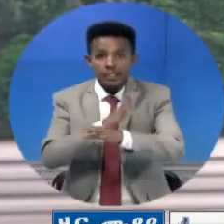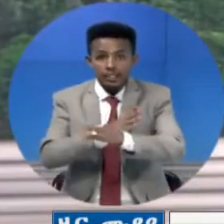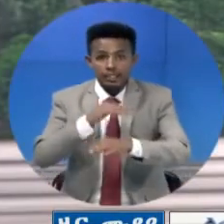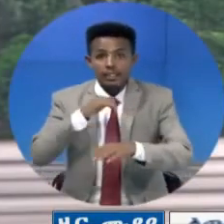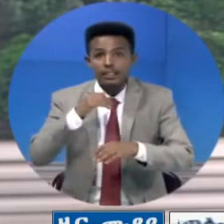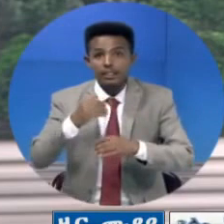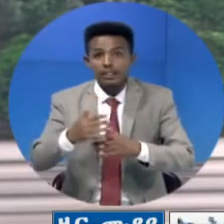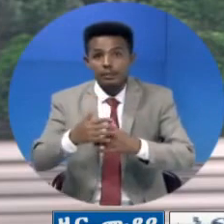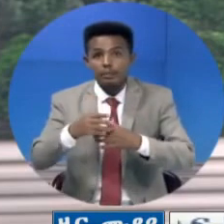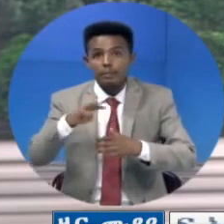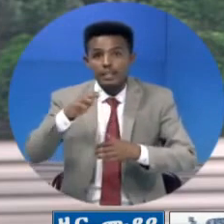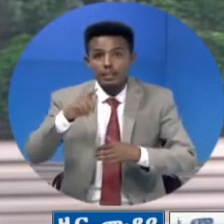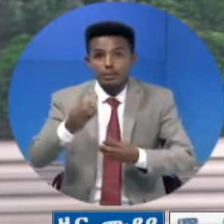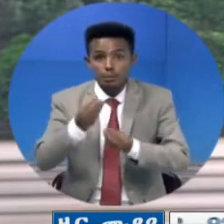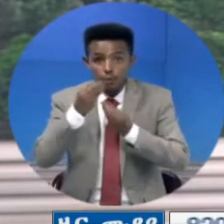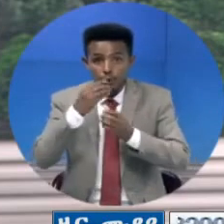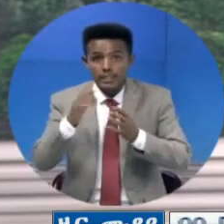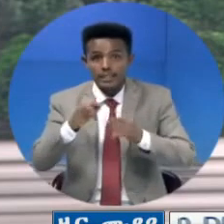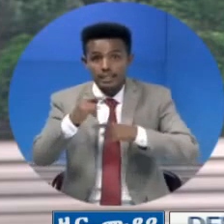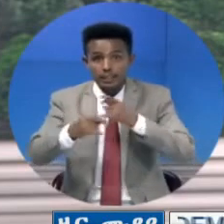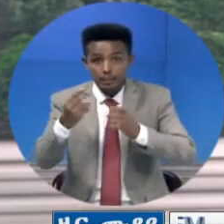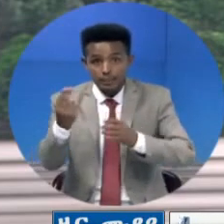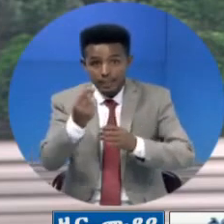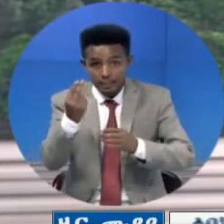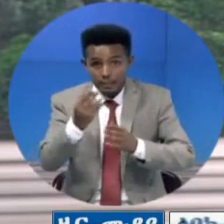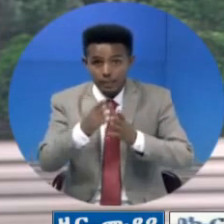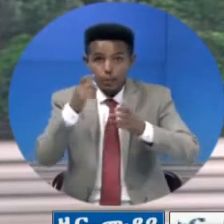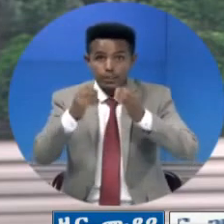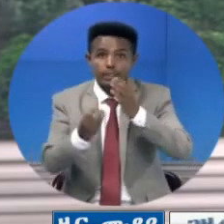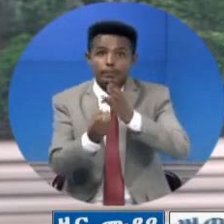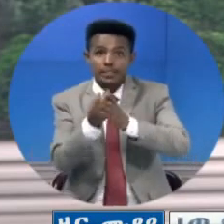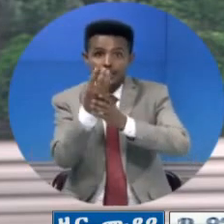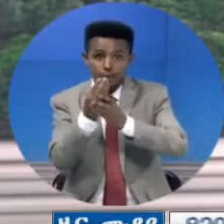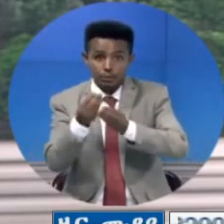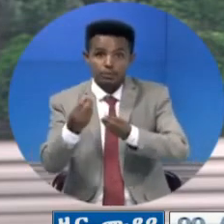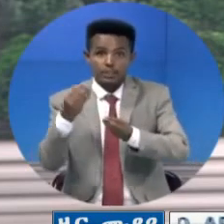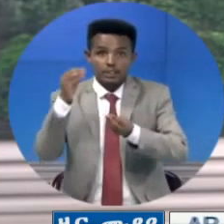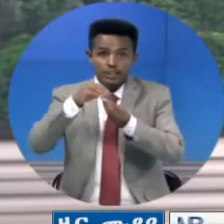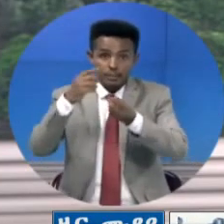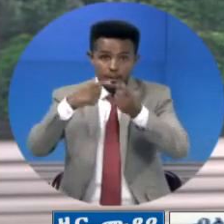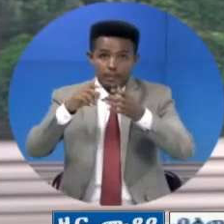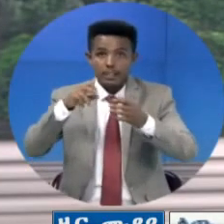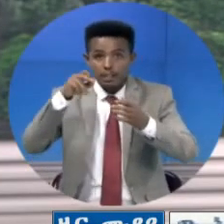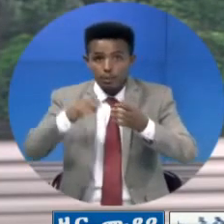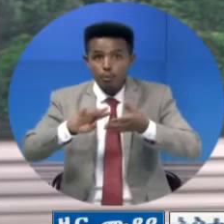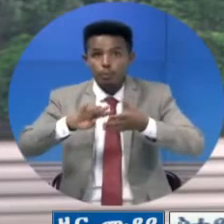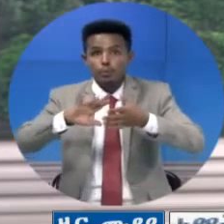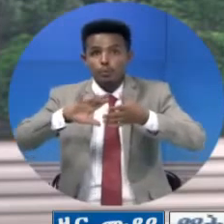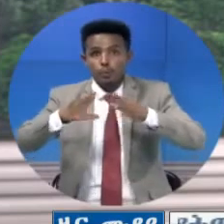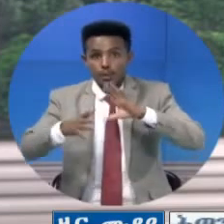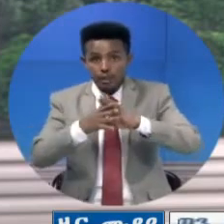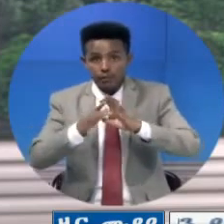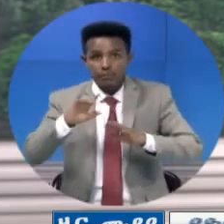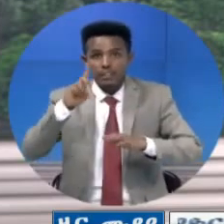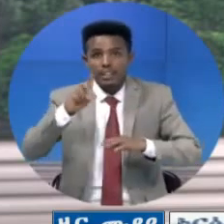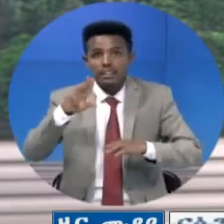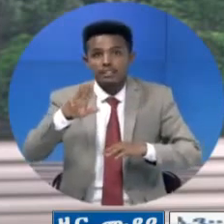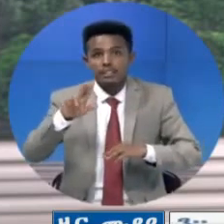የተሻሻለ የመኖ ዝርያ በመጠቀማቸው የወተት ምርታቸው እየጨመረ መምጣቱን በደቡብ ጎንደር ዞን የፋርጣ ወረዳ አርሶ አደሮች